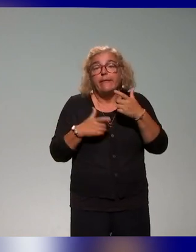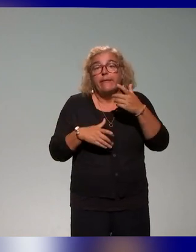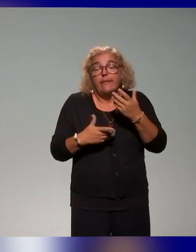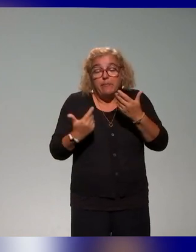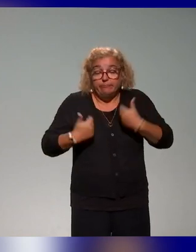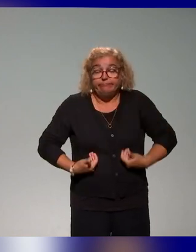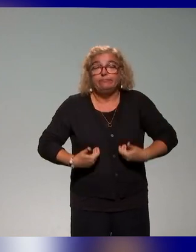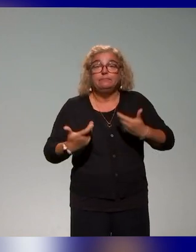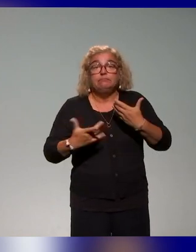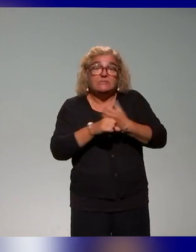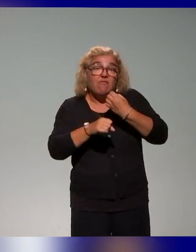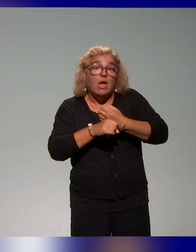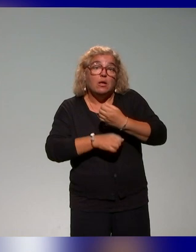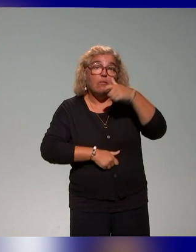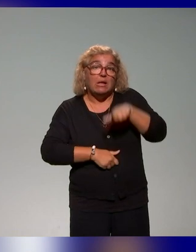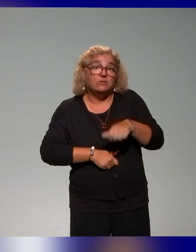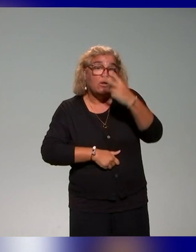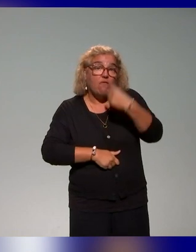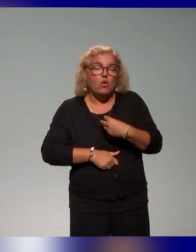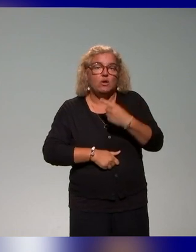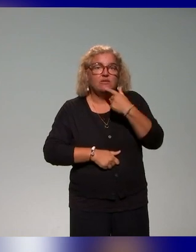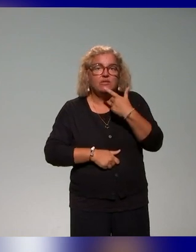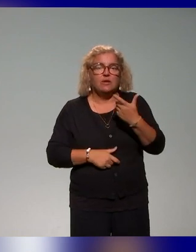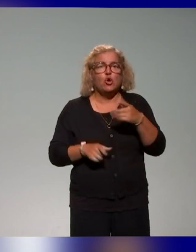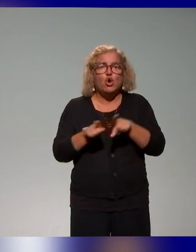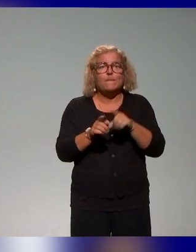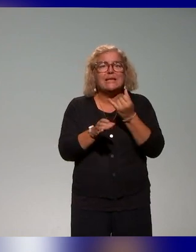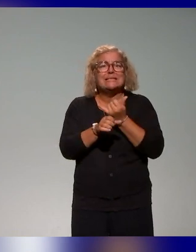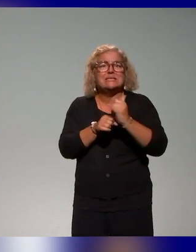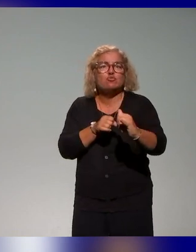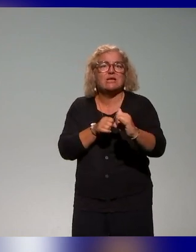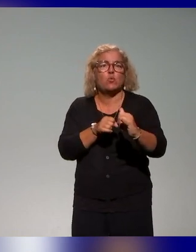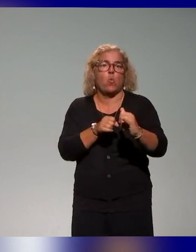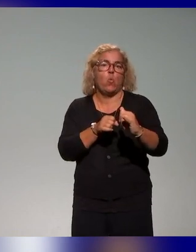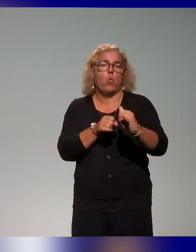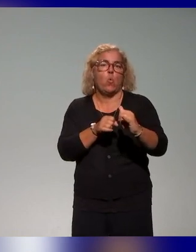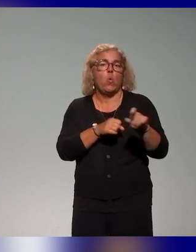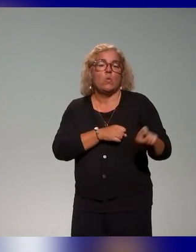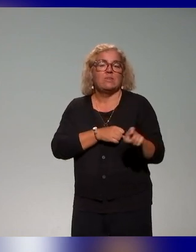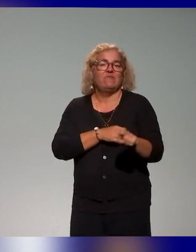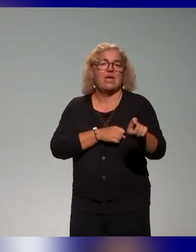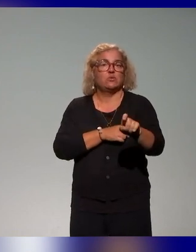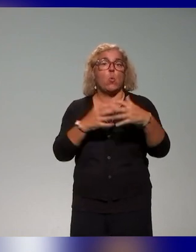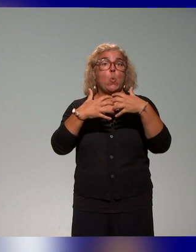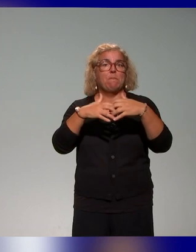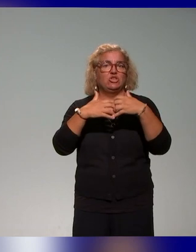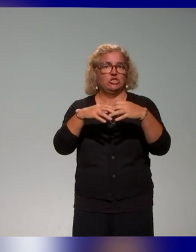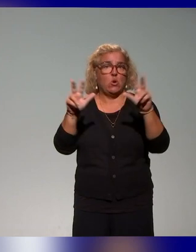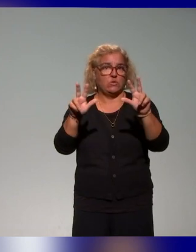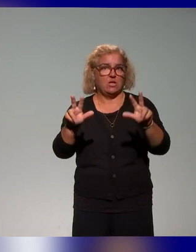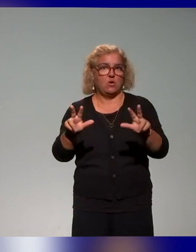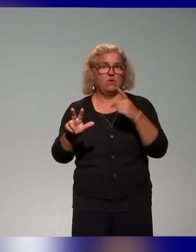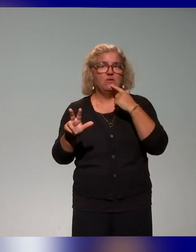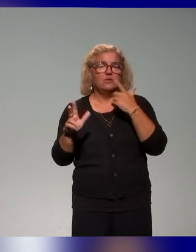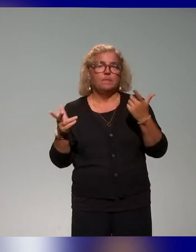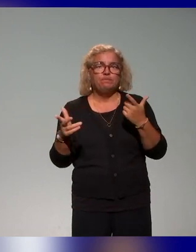outil de travail. Mais c'est aussi ce qui simule la navigation machine. C'est-à-dire que le lecteur d'écran se comporte par